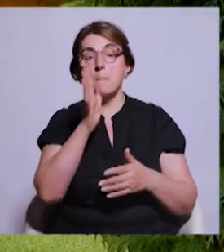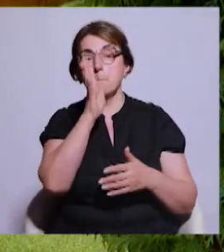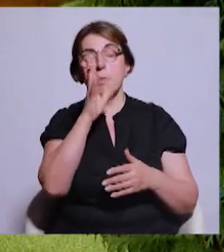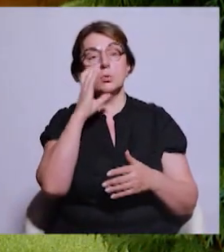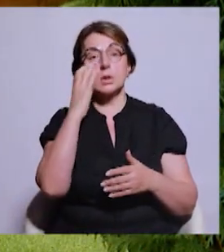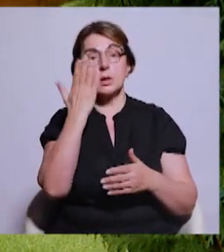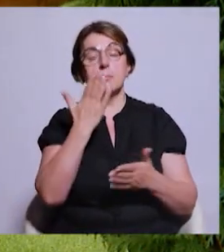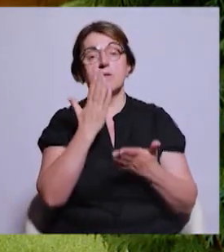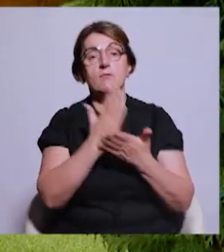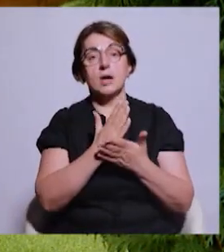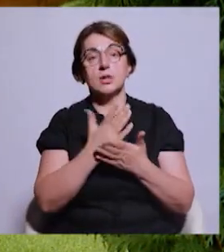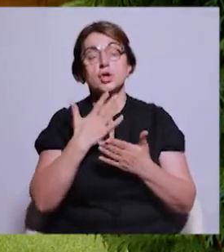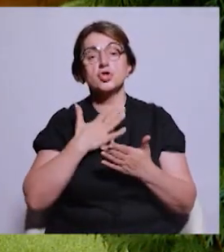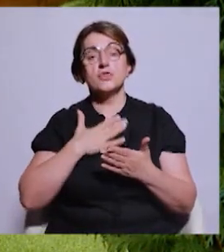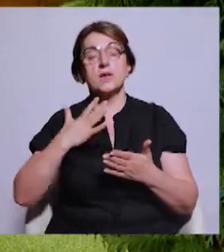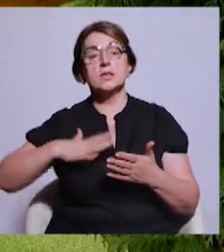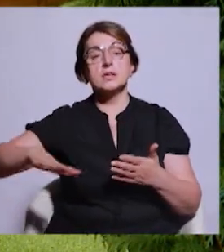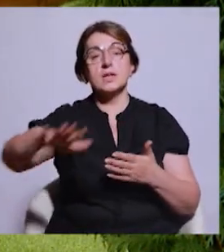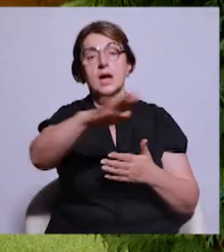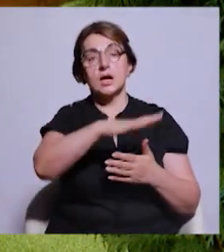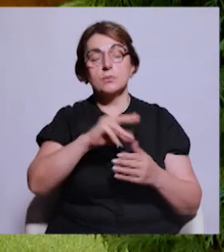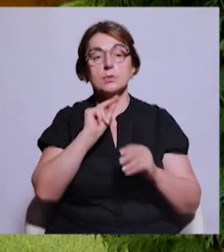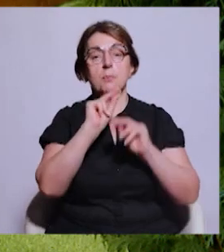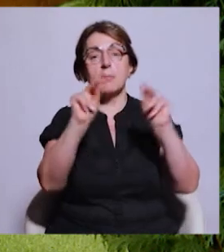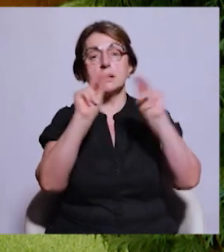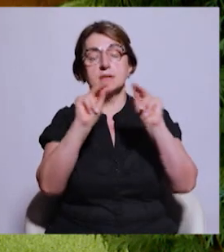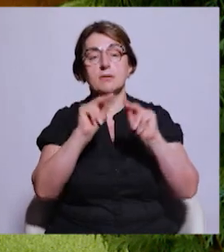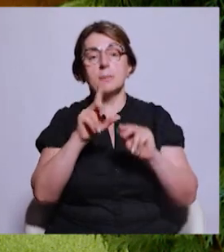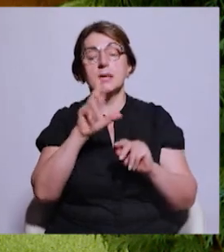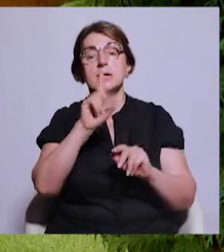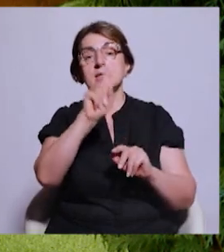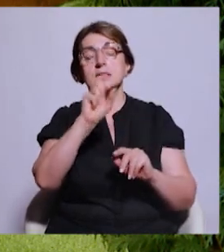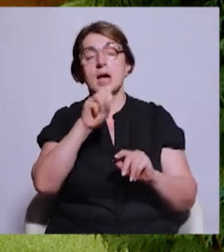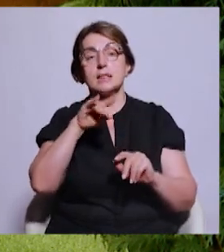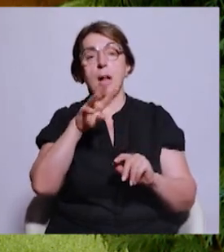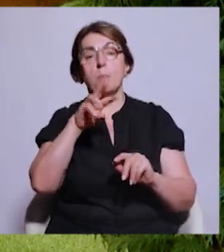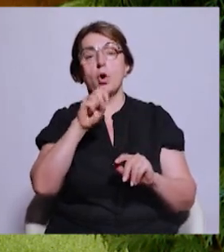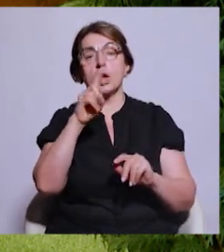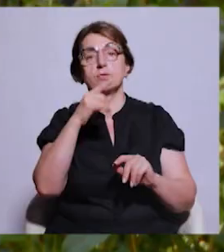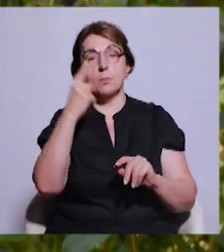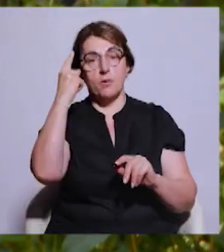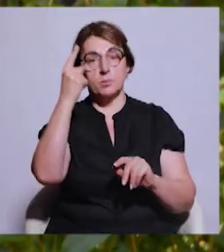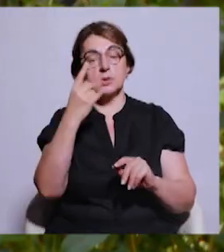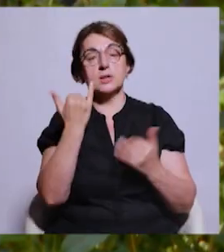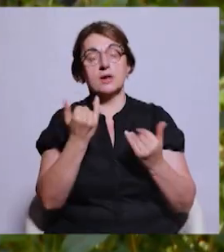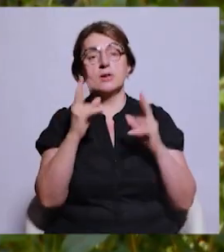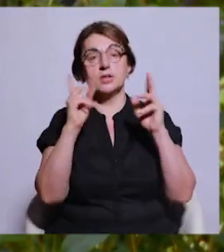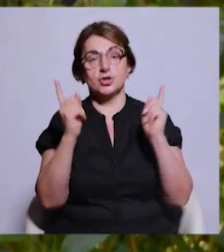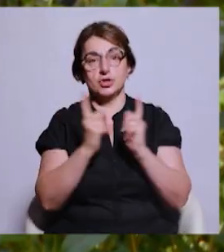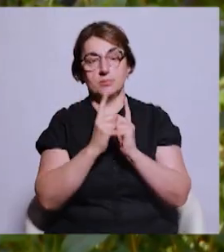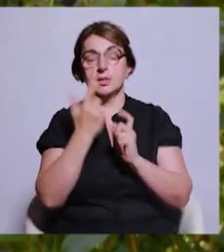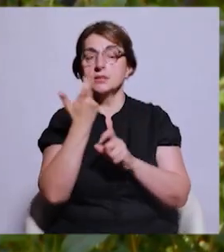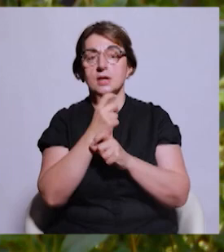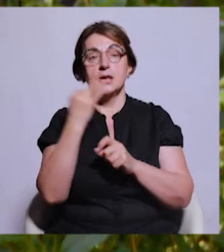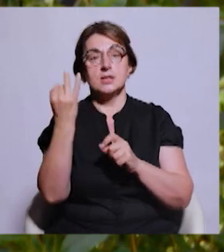მოგესალმებით მეხუთე კლასელებო, მე გახლავართ ჩვენი საქართველოს მასწავლებელი ზანდა მოხევიშვილი. იმედი მაქვს, რომ დღევანდელი